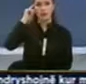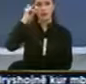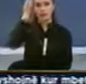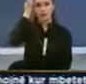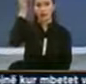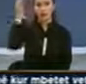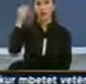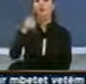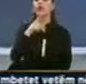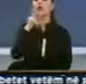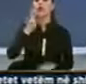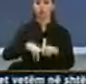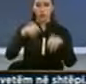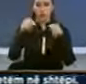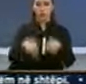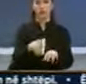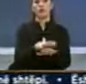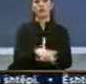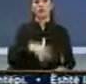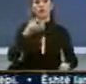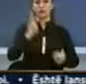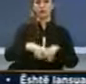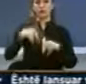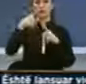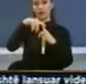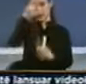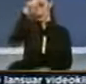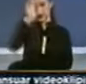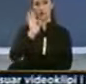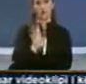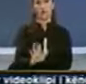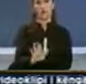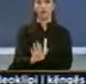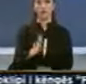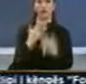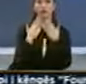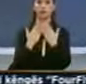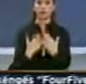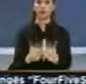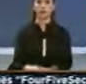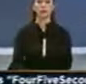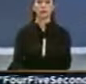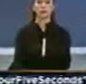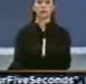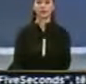kuvend vendos për Trepçen. Po ju lës, ky kuvend vendos për Trepçen. Faleminderit shumë.